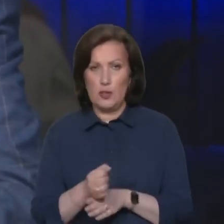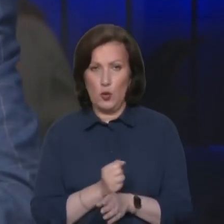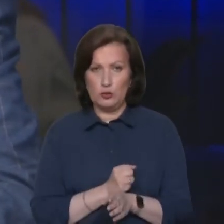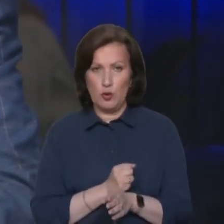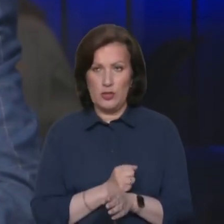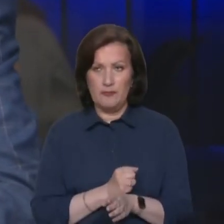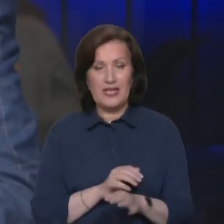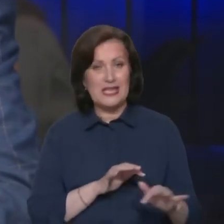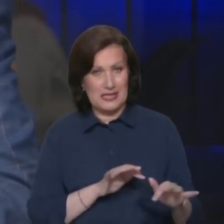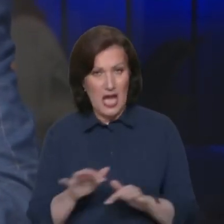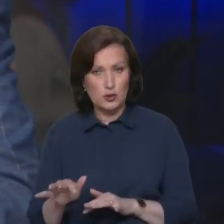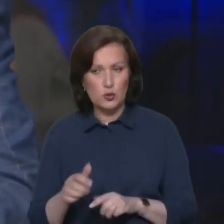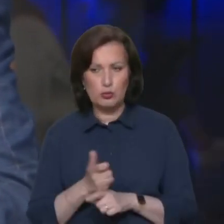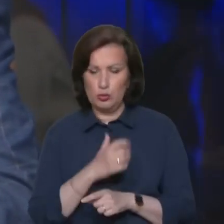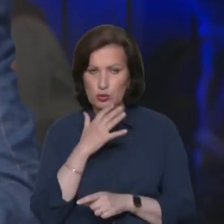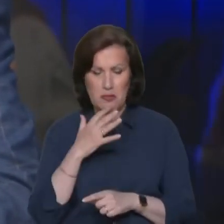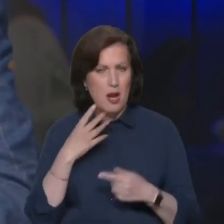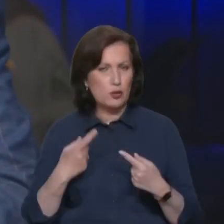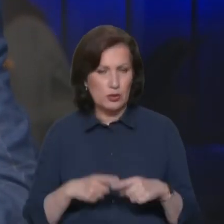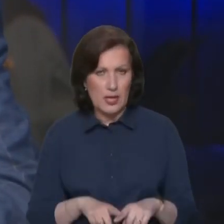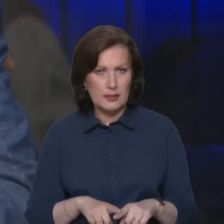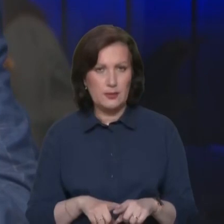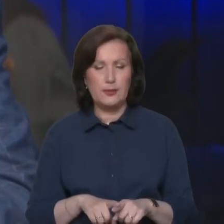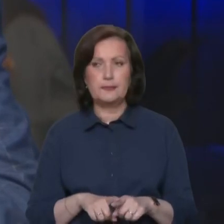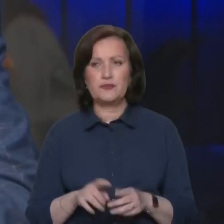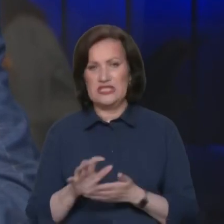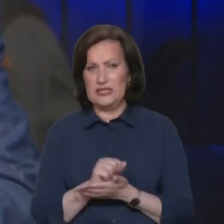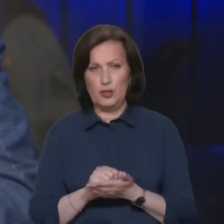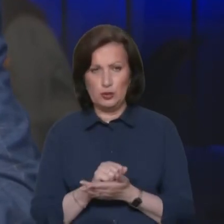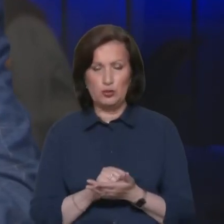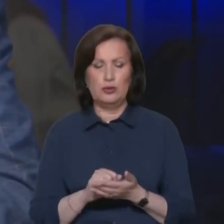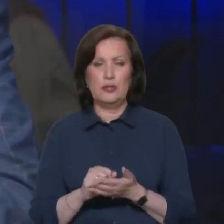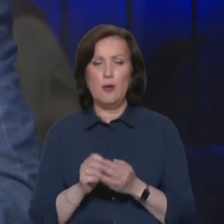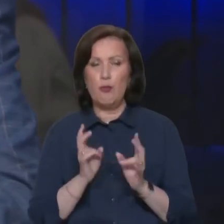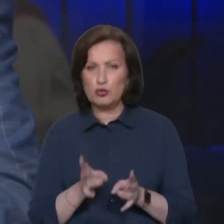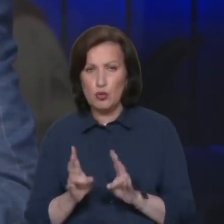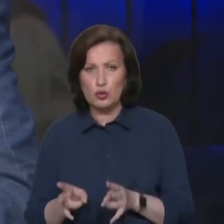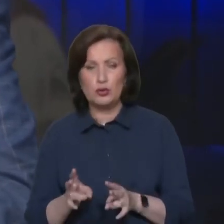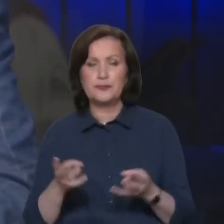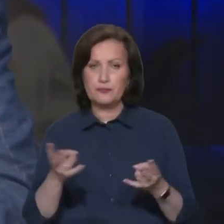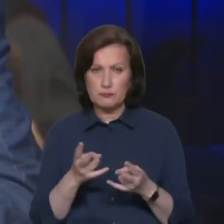Адже наступ, дуже багато техніки знищується,